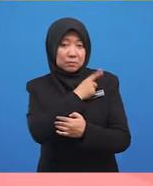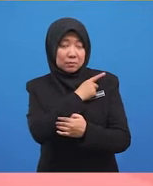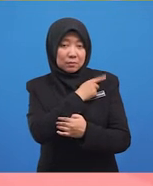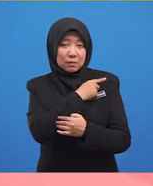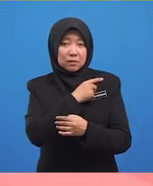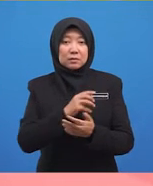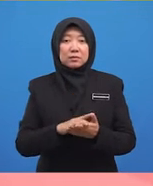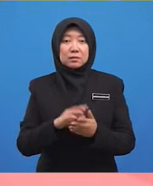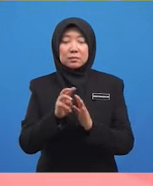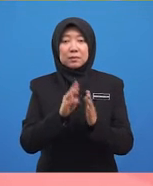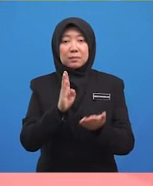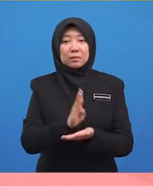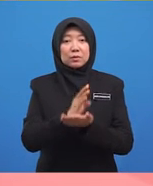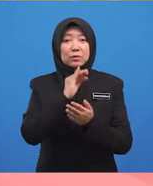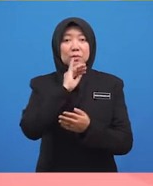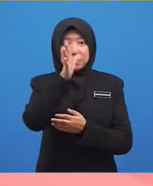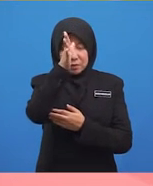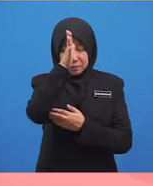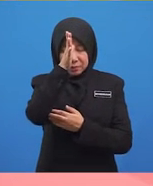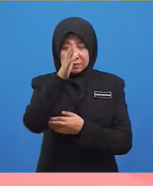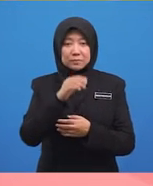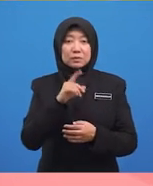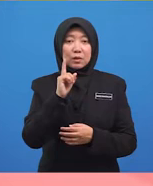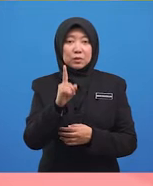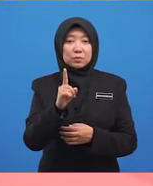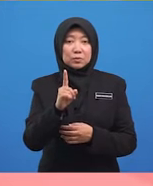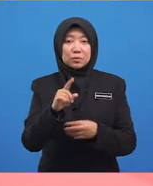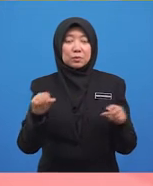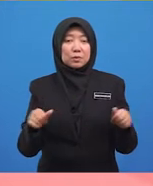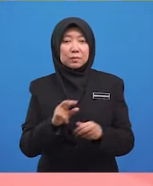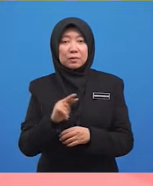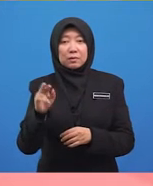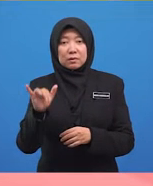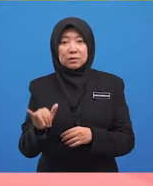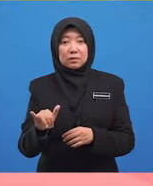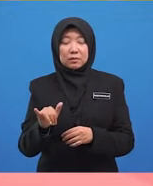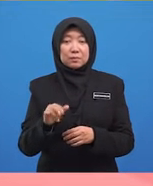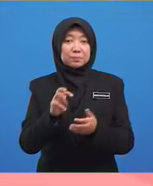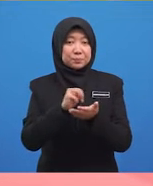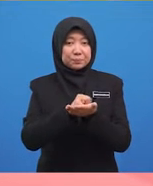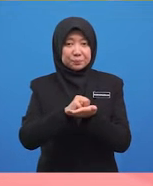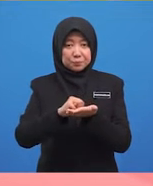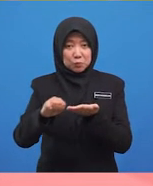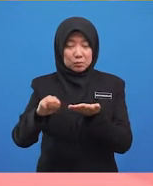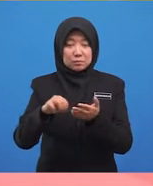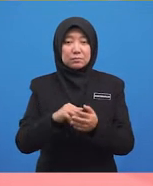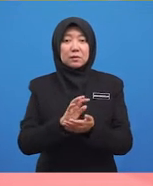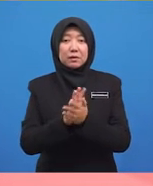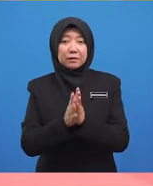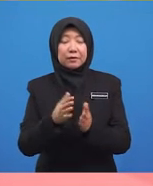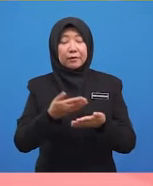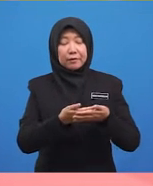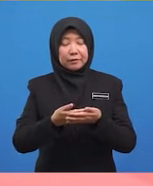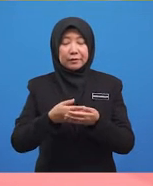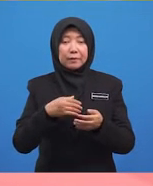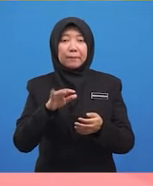ya. Membantu ibu bapa adalah satu amalan yang murni. Jadilah